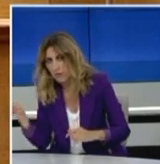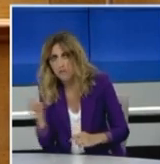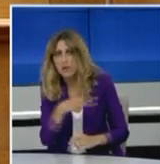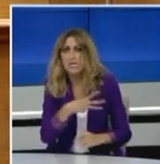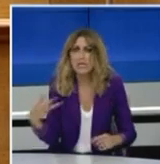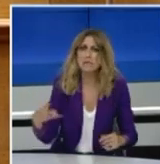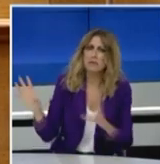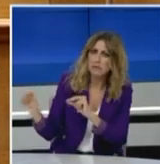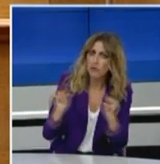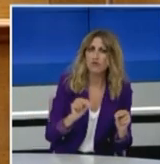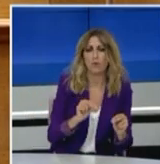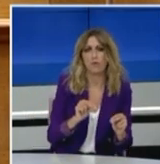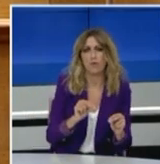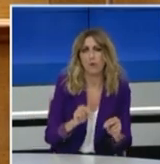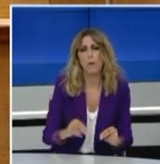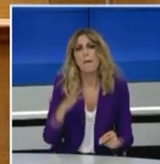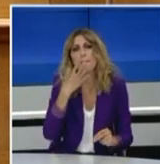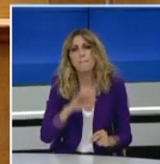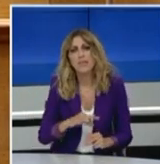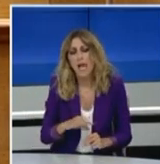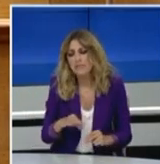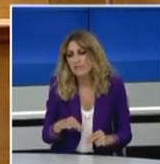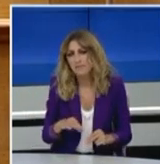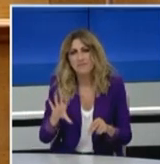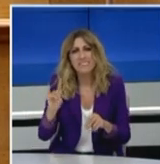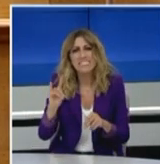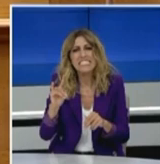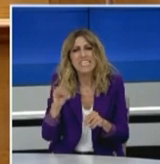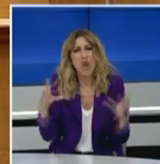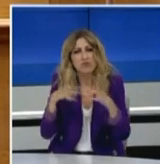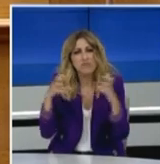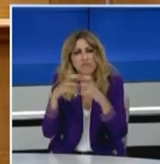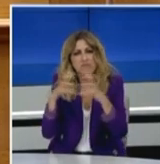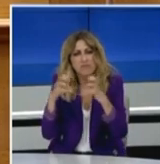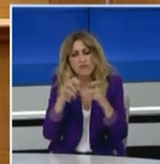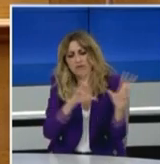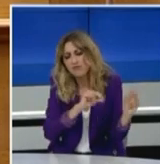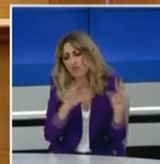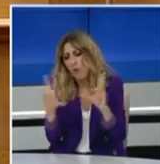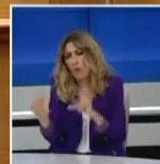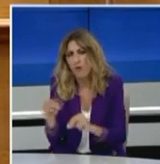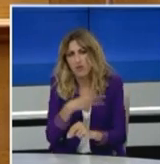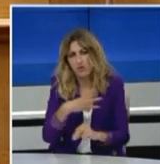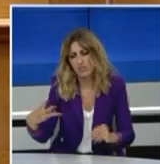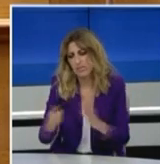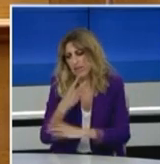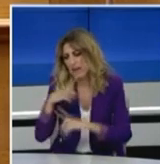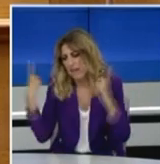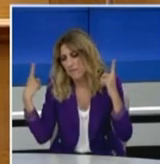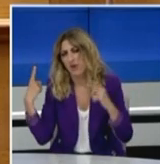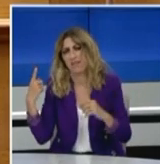αποπροσανατολιστικό και χυδαίο ταυτόχρονα σκυλοκαυγά προσπάθησαν να συγκαλύψουν την μπόχα που αναδύουν τα